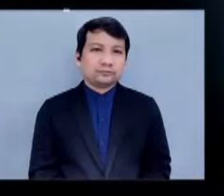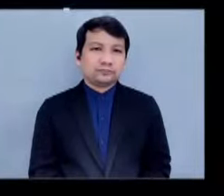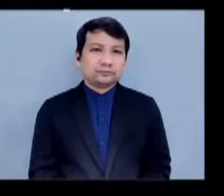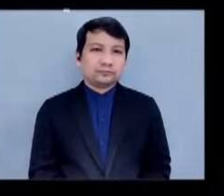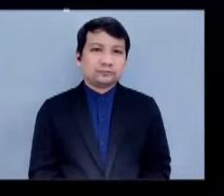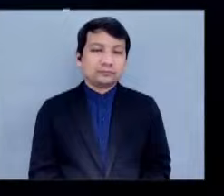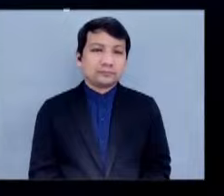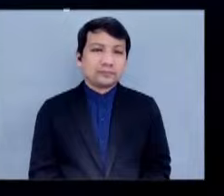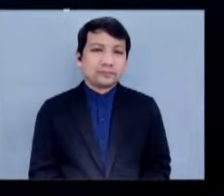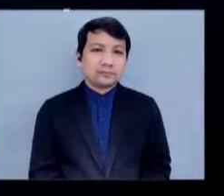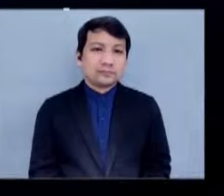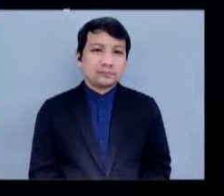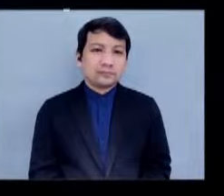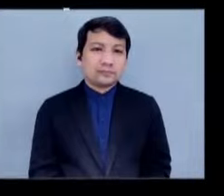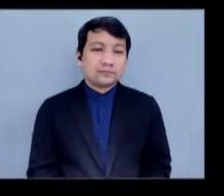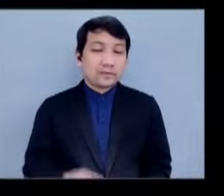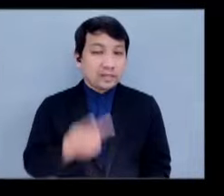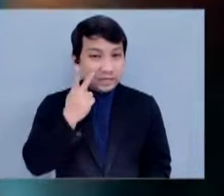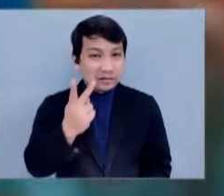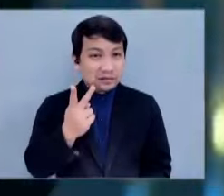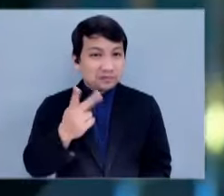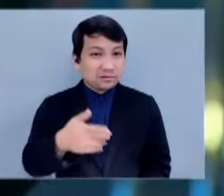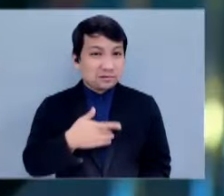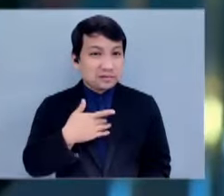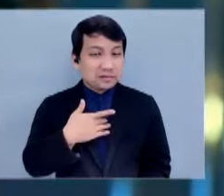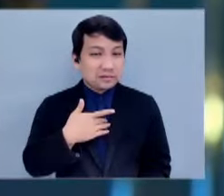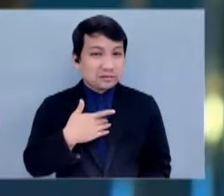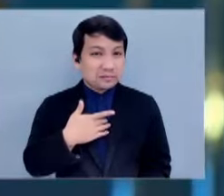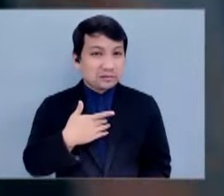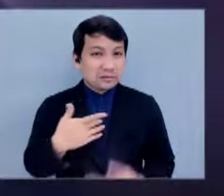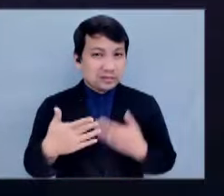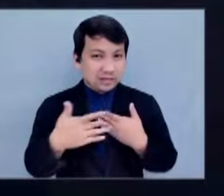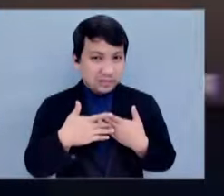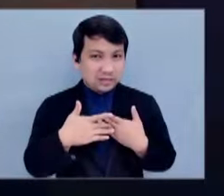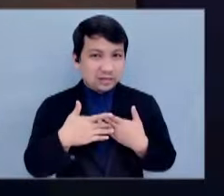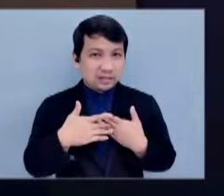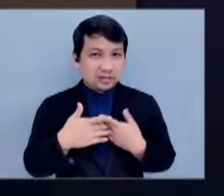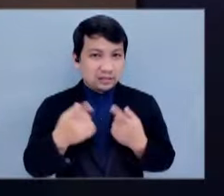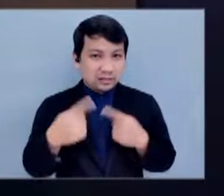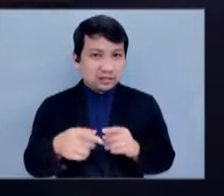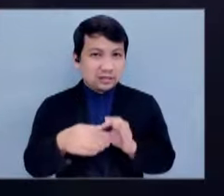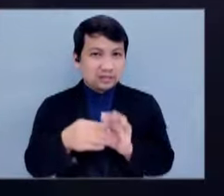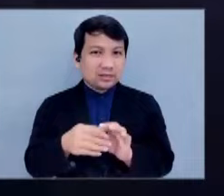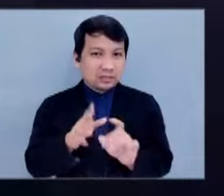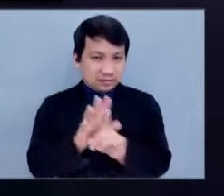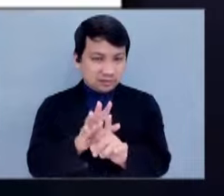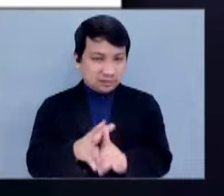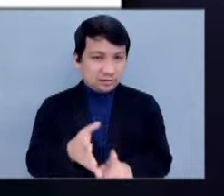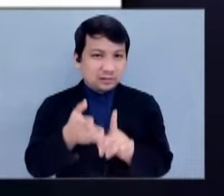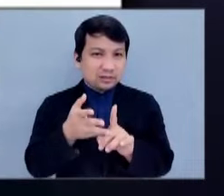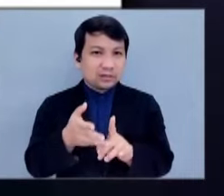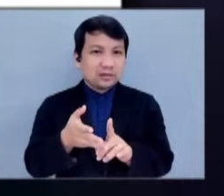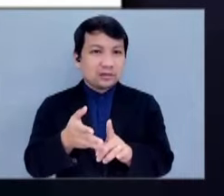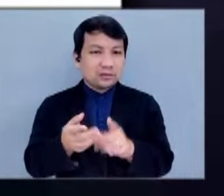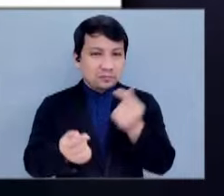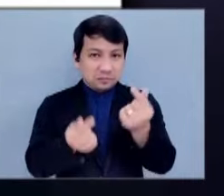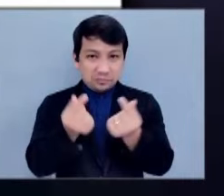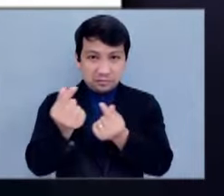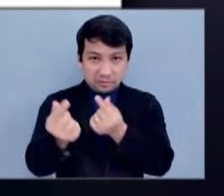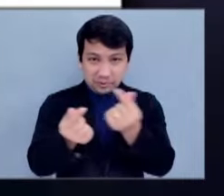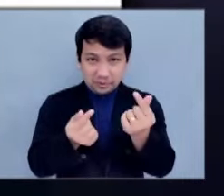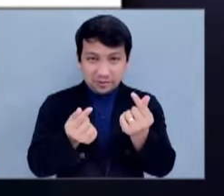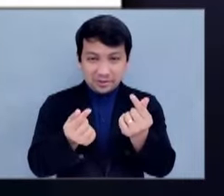Sino ba namang di matadala dyan? Ang iyakang yan, trendy at pinusuan ng